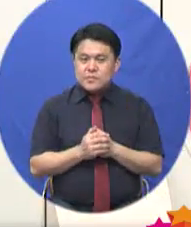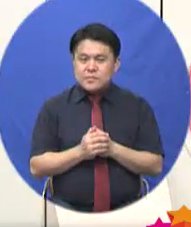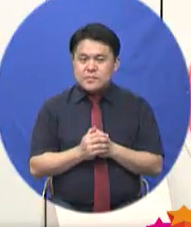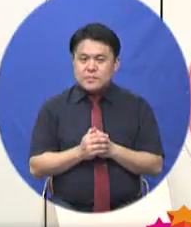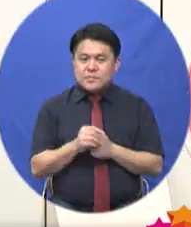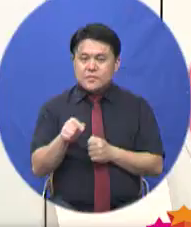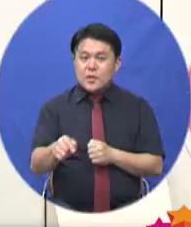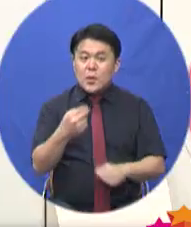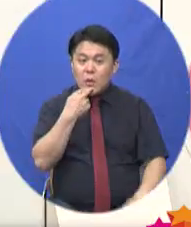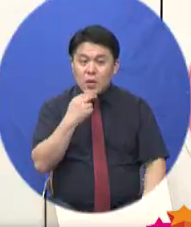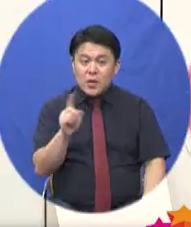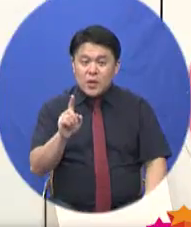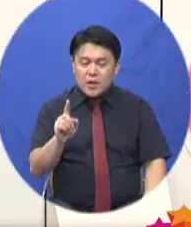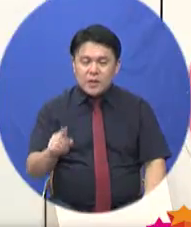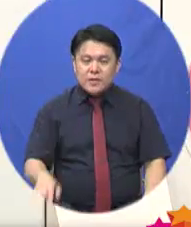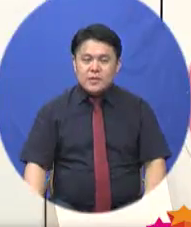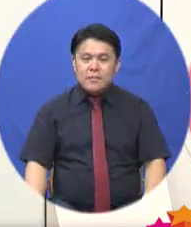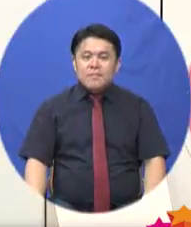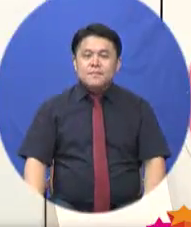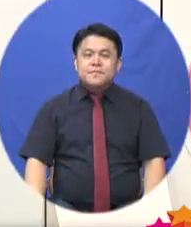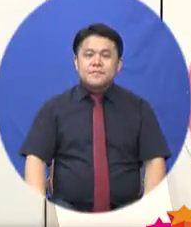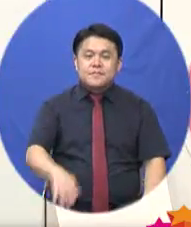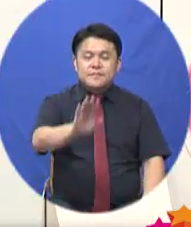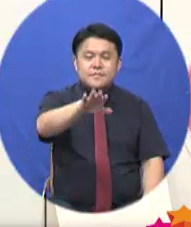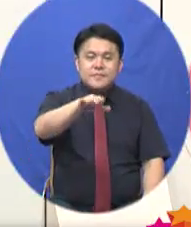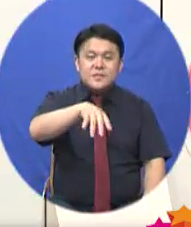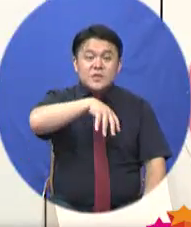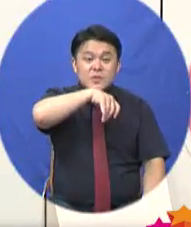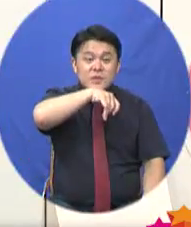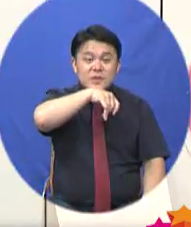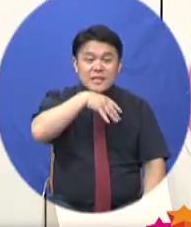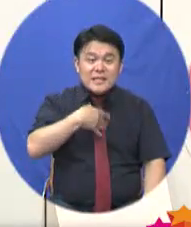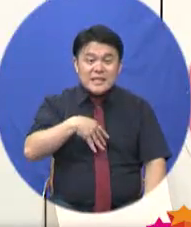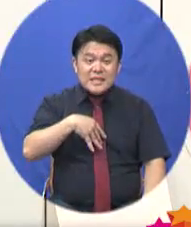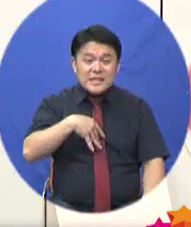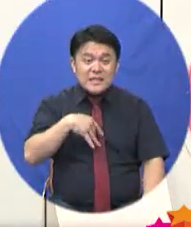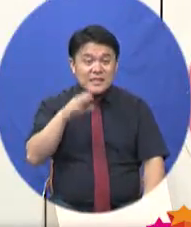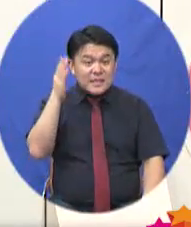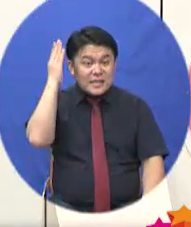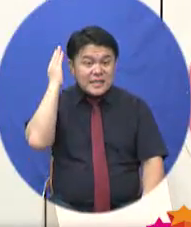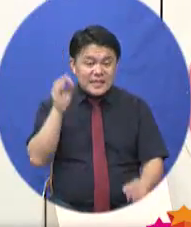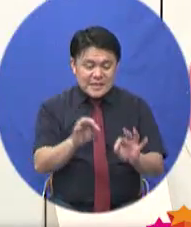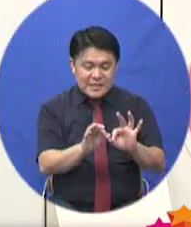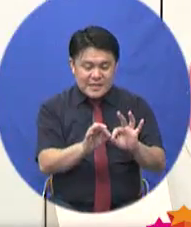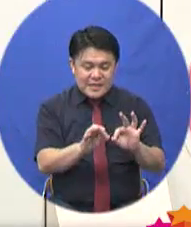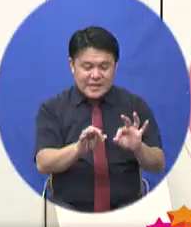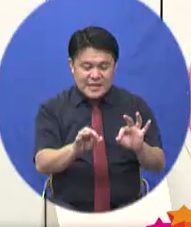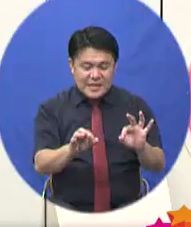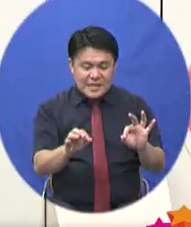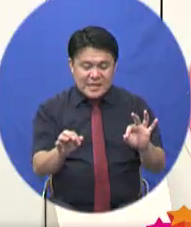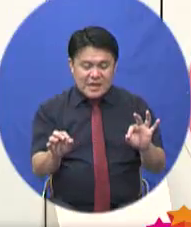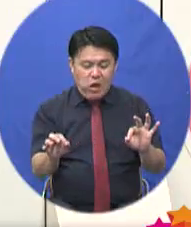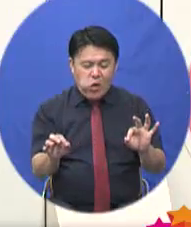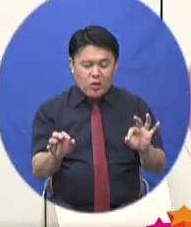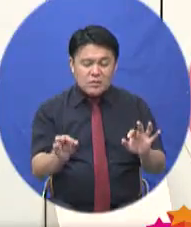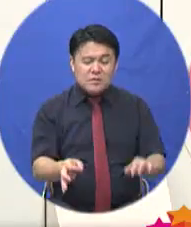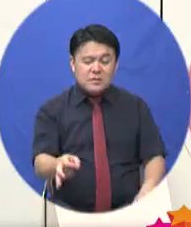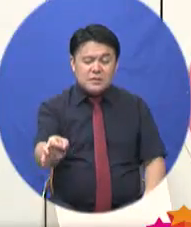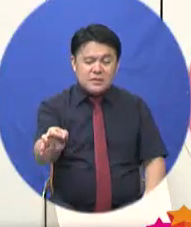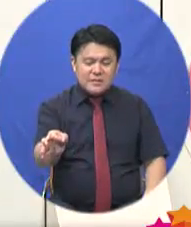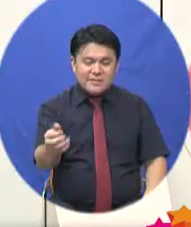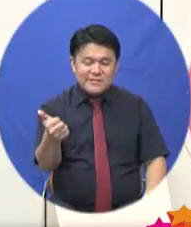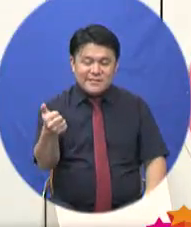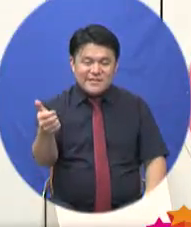그게 없으면 네. 저거 있죠. 오징어. 네. 네. 오징어 발을 싹 달려가지고 네. 그거라고 그러고 아,